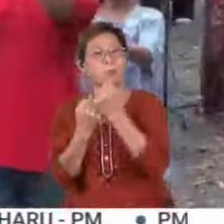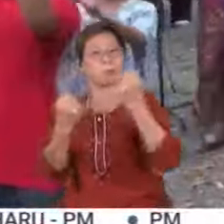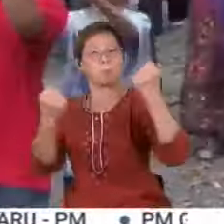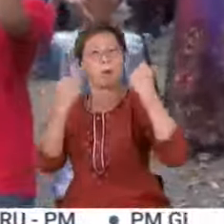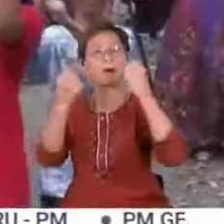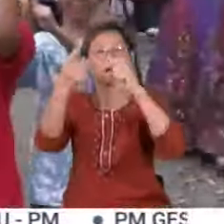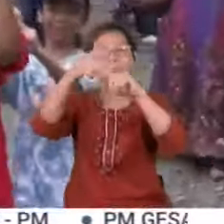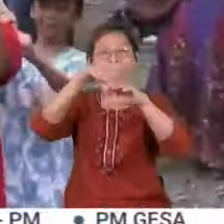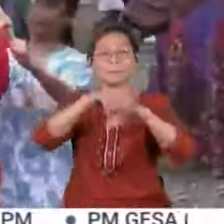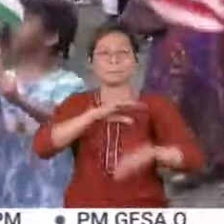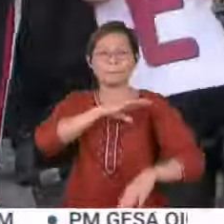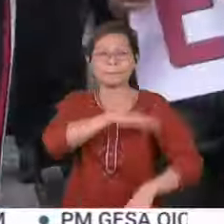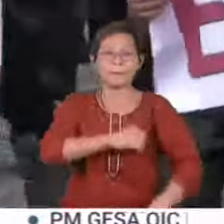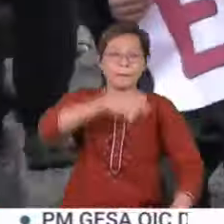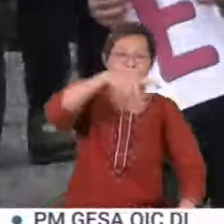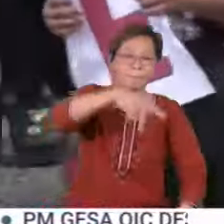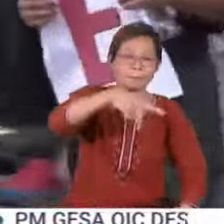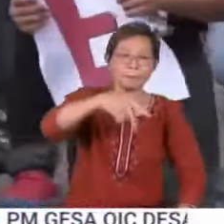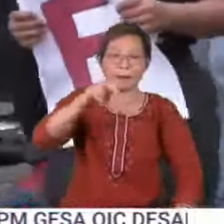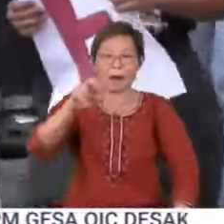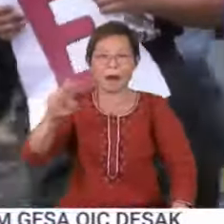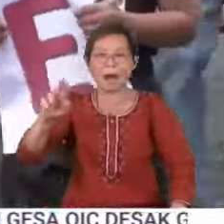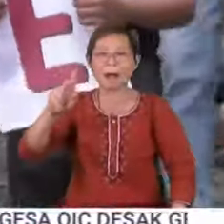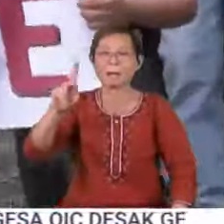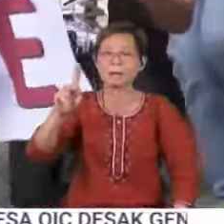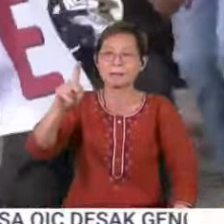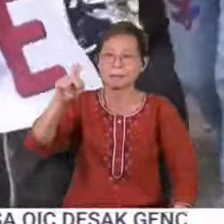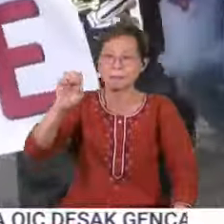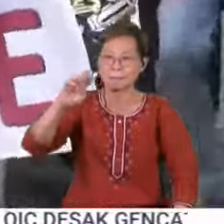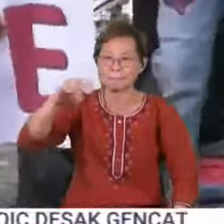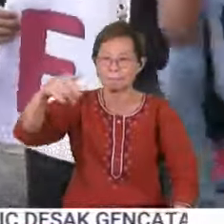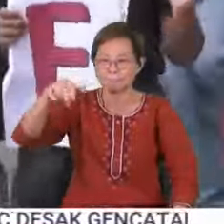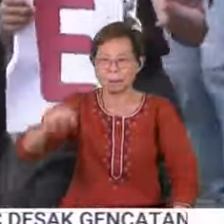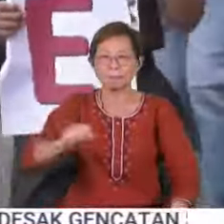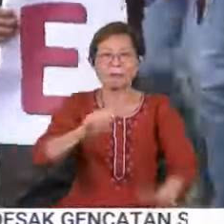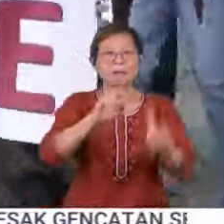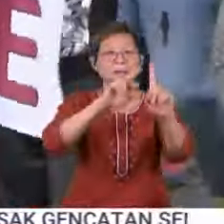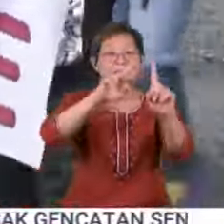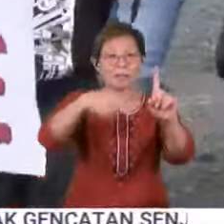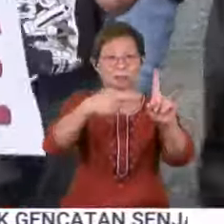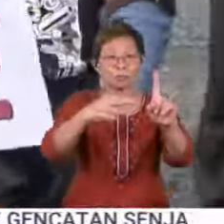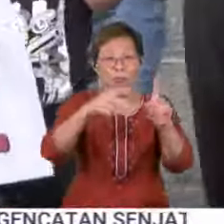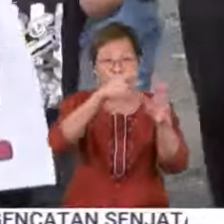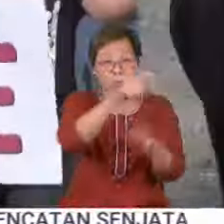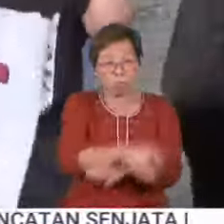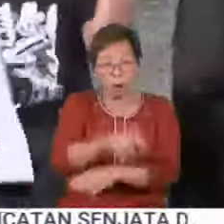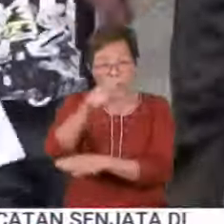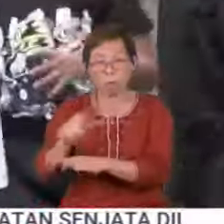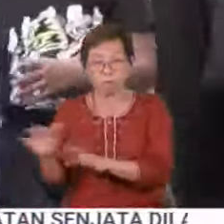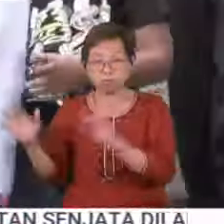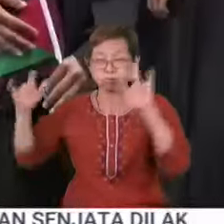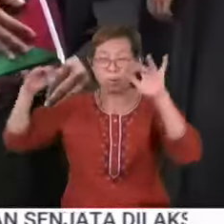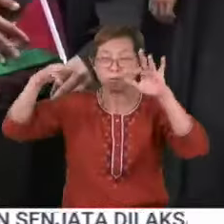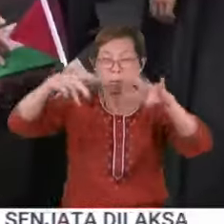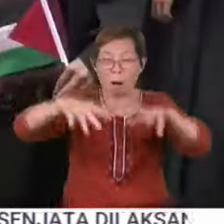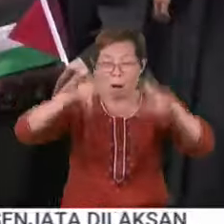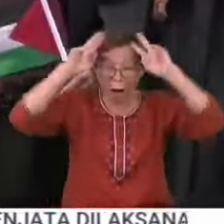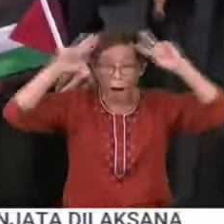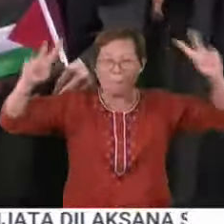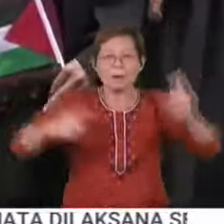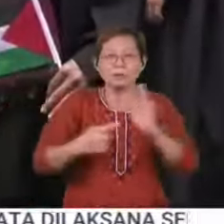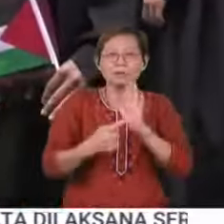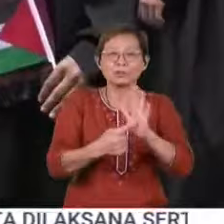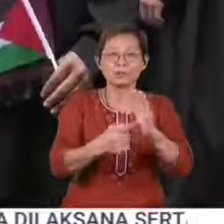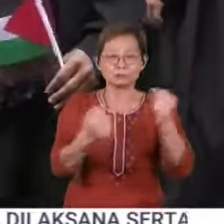Palestin. Di PPR Kempas Permai, kira-kira 1,000 penduduk berhimpun secara aman sebagai tanda solidariti